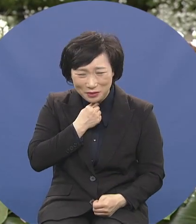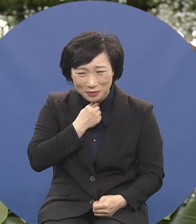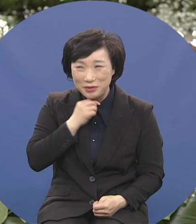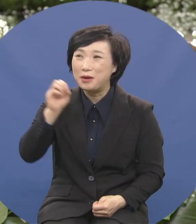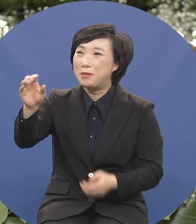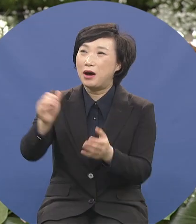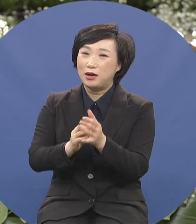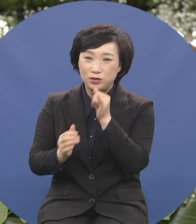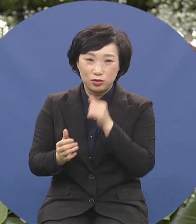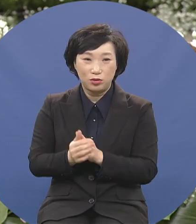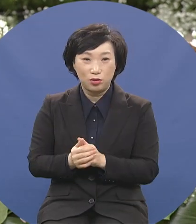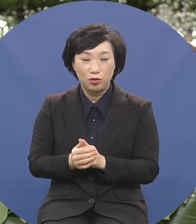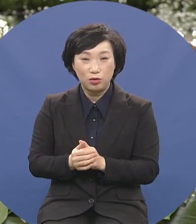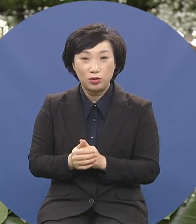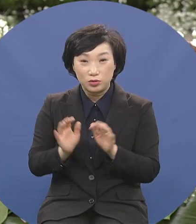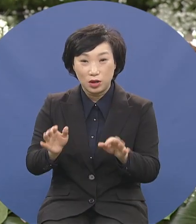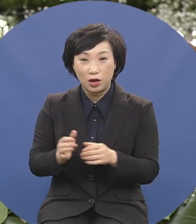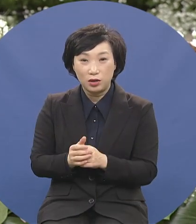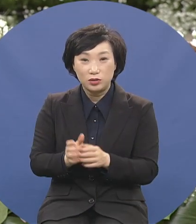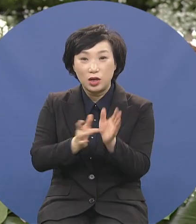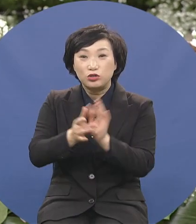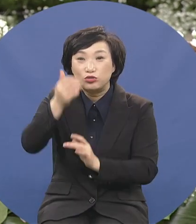미친놈이래 예수님 보고요.